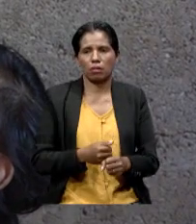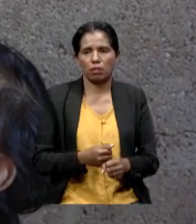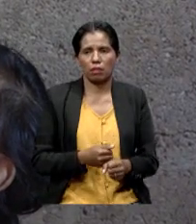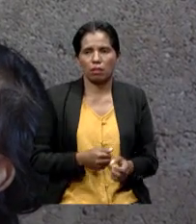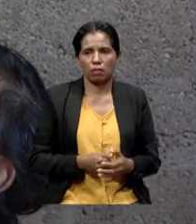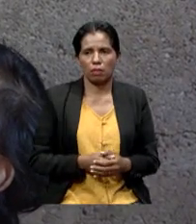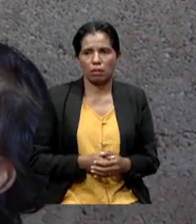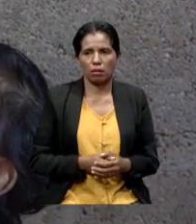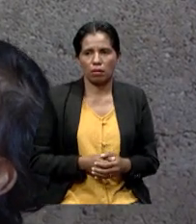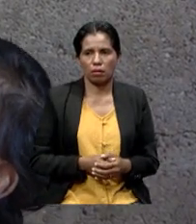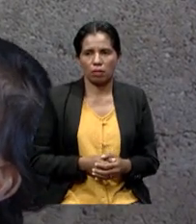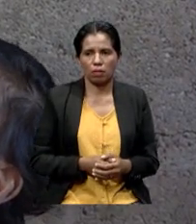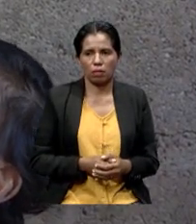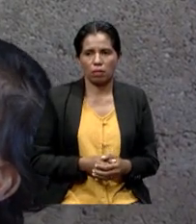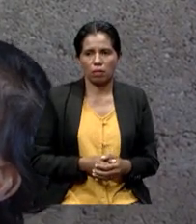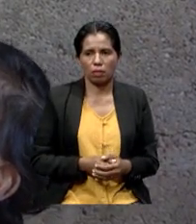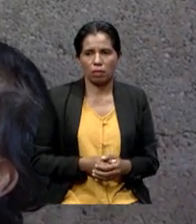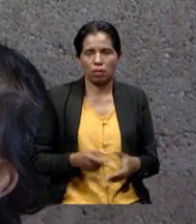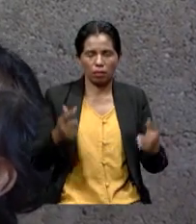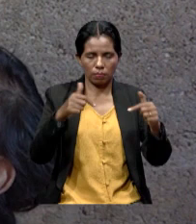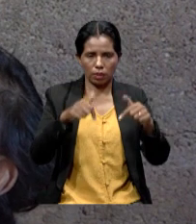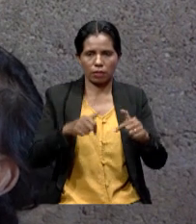lo satu musik ba au hilah mai